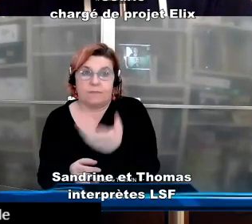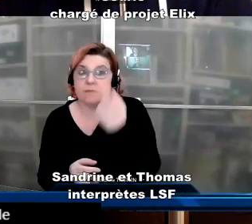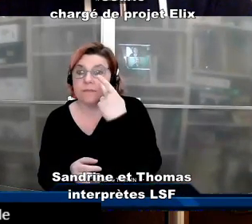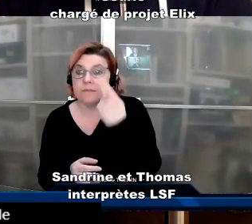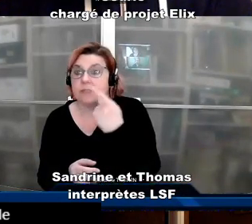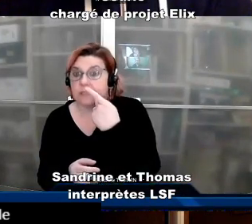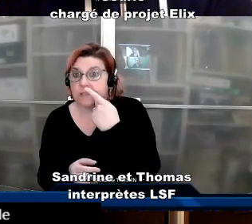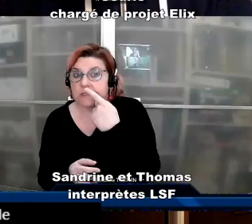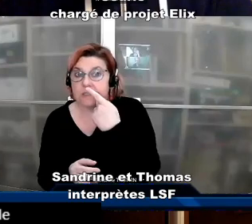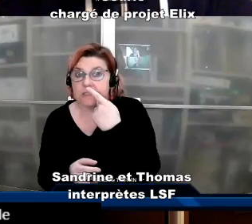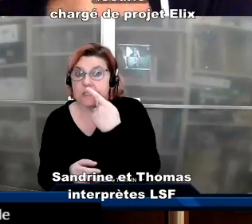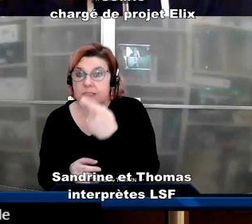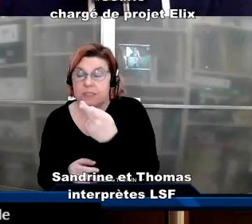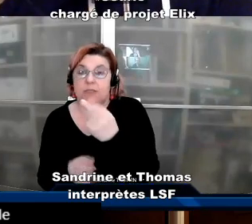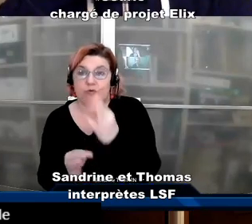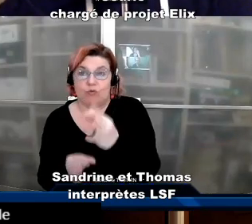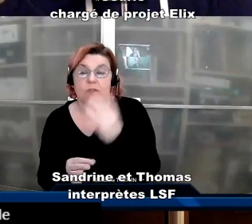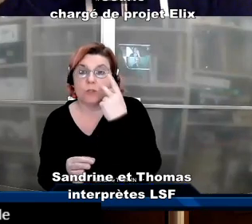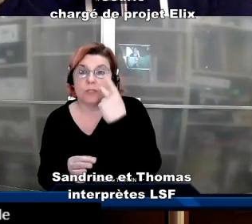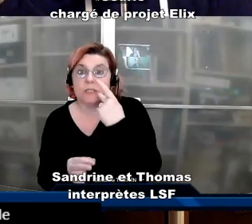va prendre contact avec